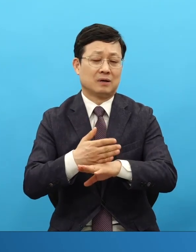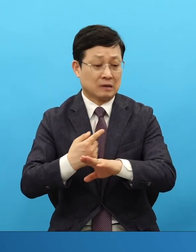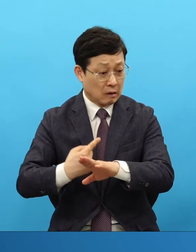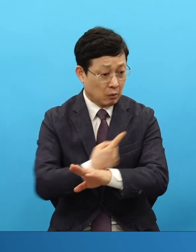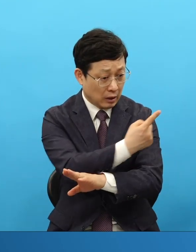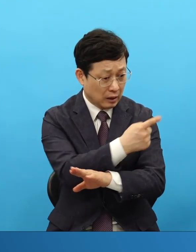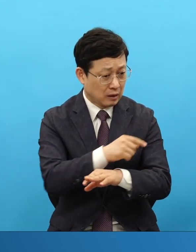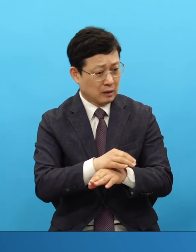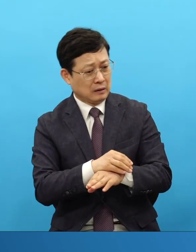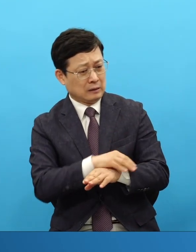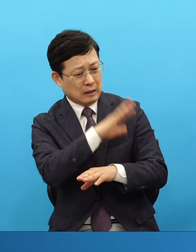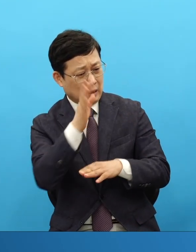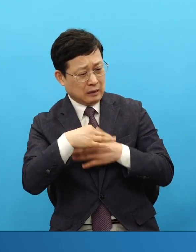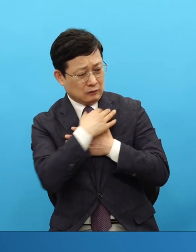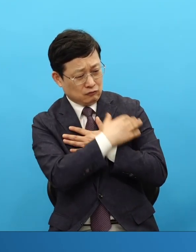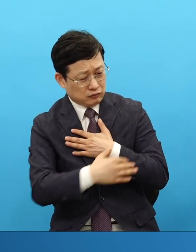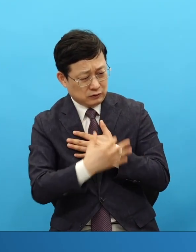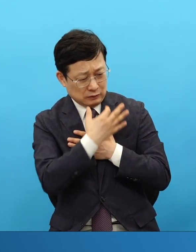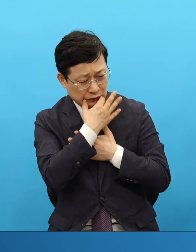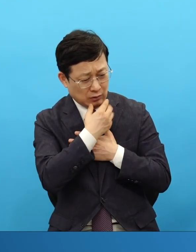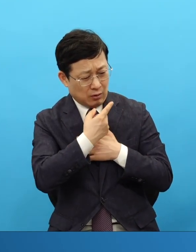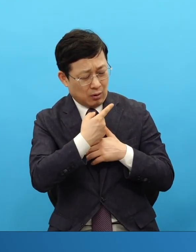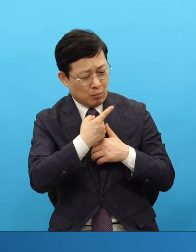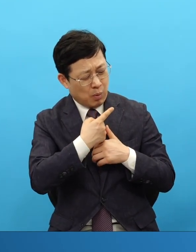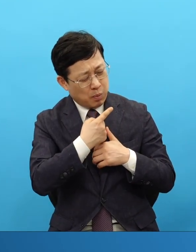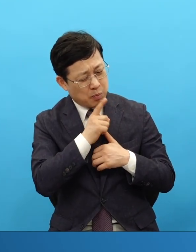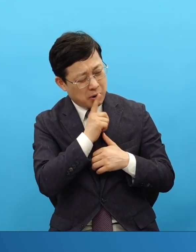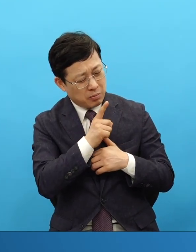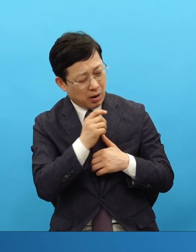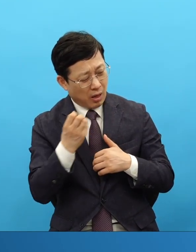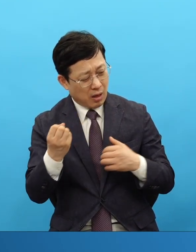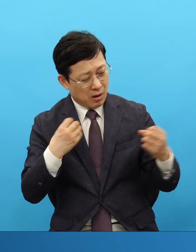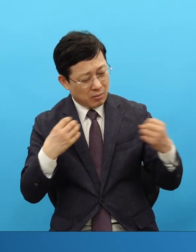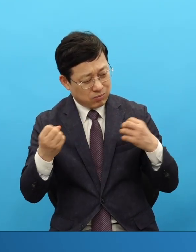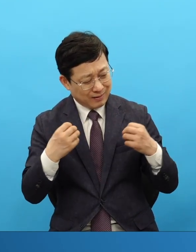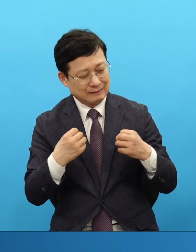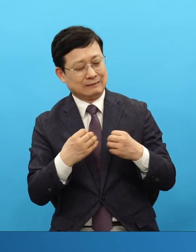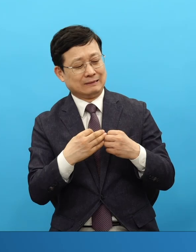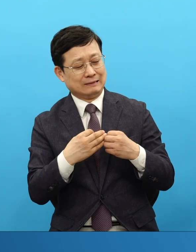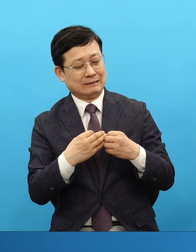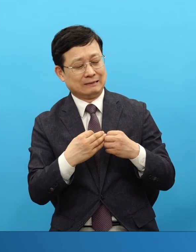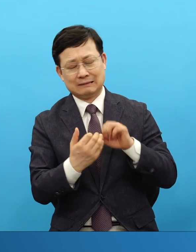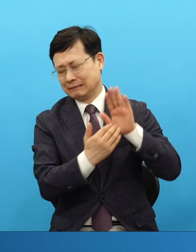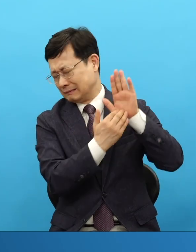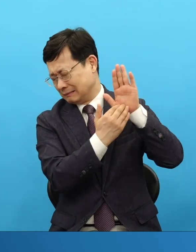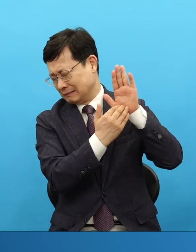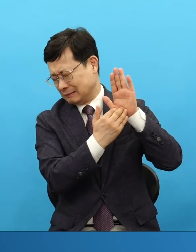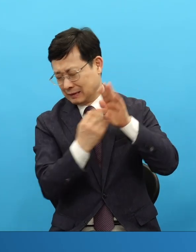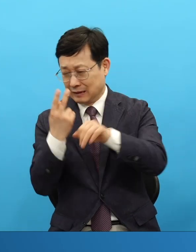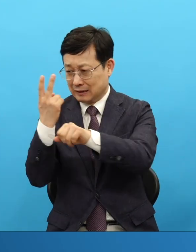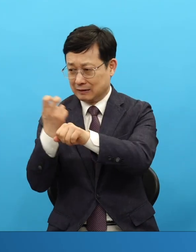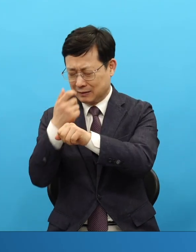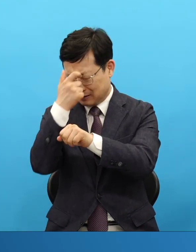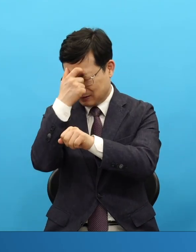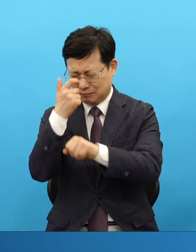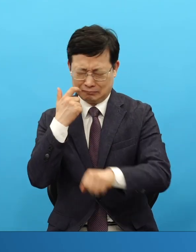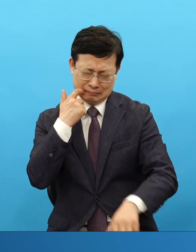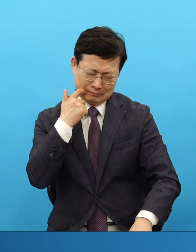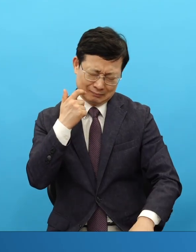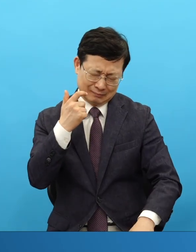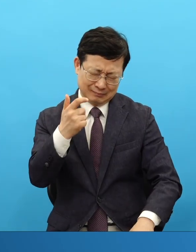걸어오는 게 전부 육신적인 얘기만 들어요. And other people, they're all talking about the physical things. 안 할 수가 없어. So we must do this. 이거